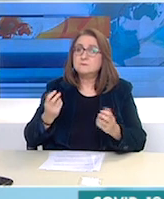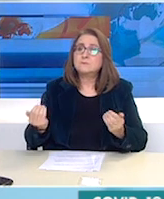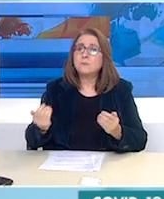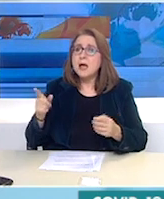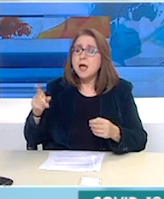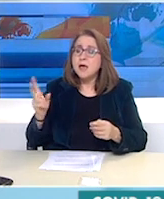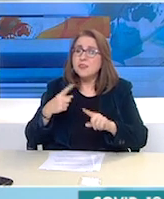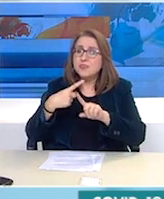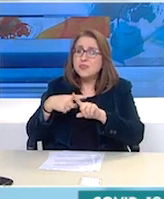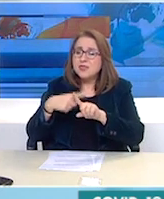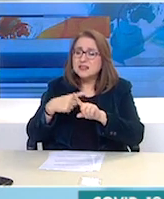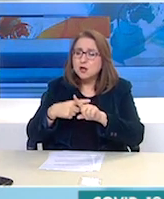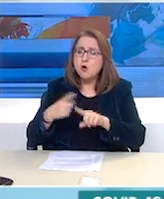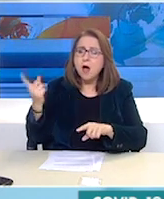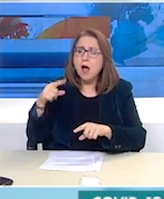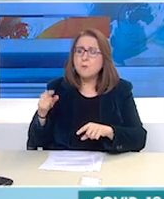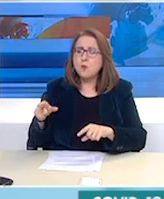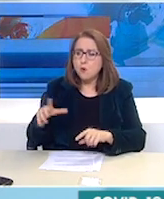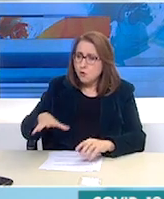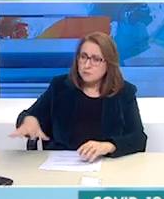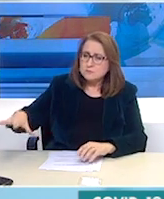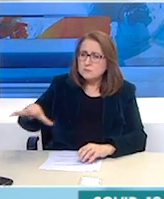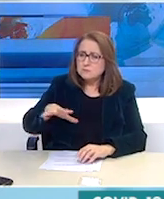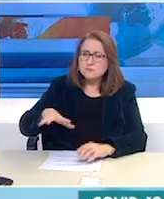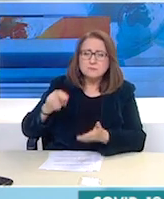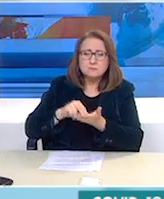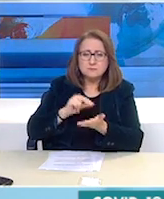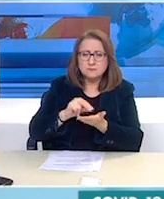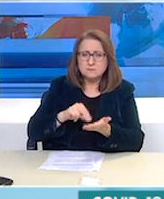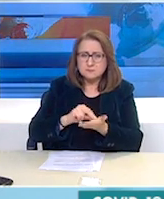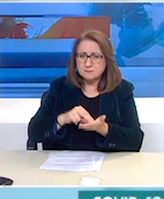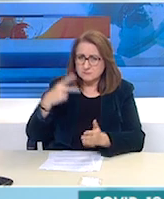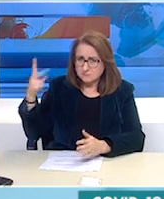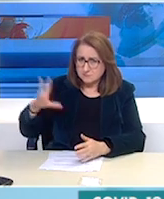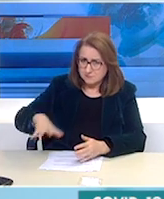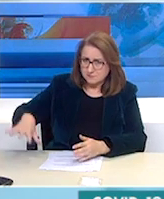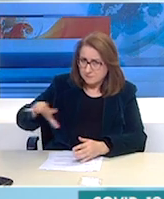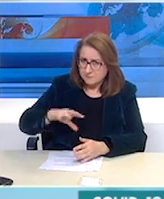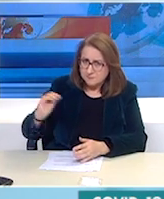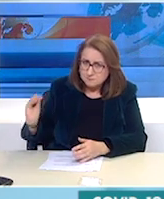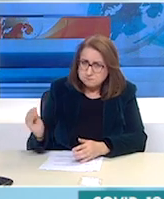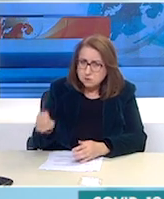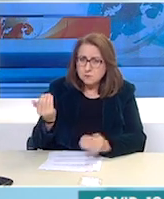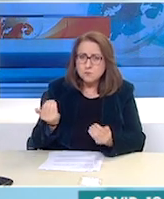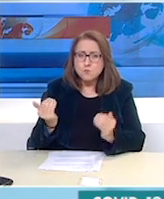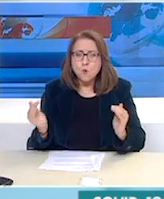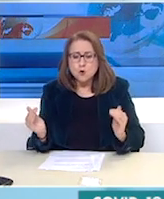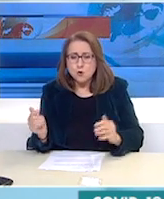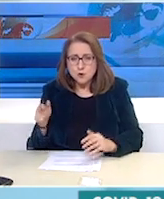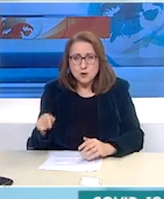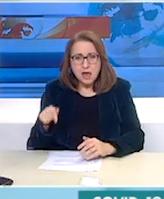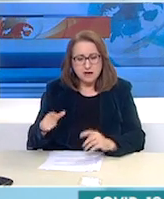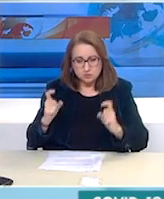το οποίο προέρχονταν από τον συγκεκριμένο καταβλισμό οικισμό των Ρωμά, μας δημιούργησε εύλογες